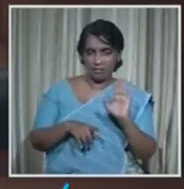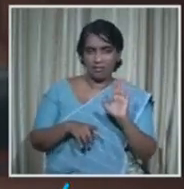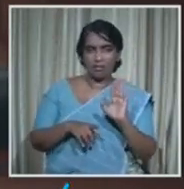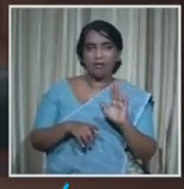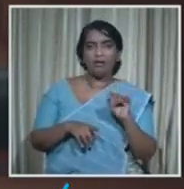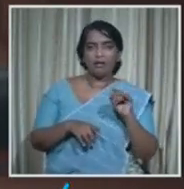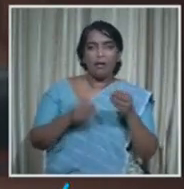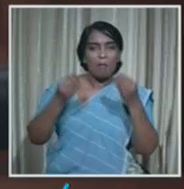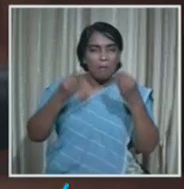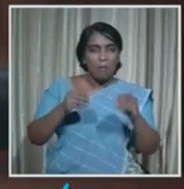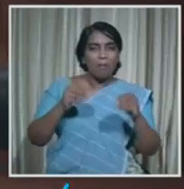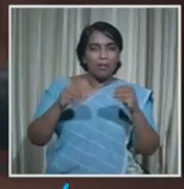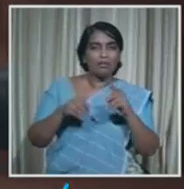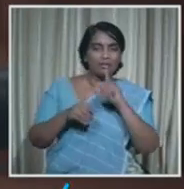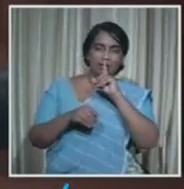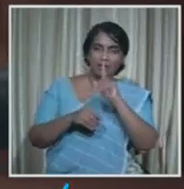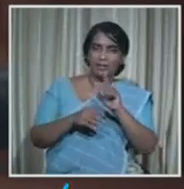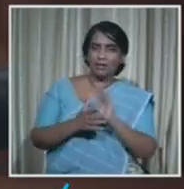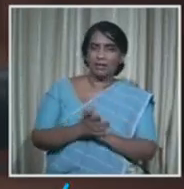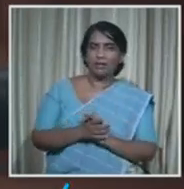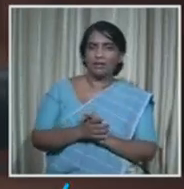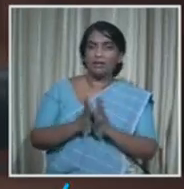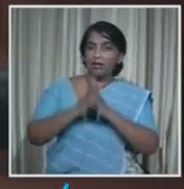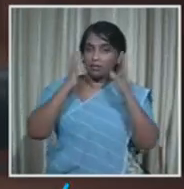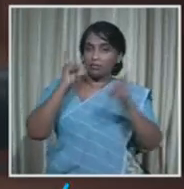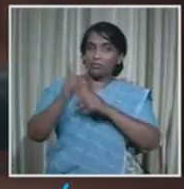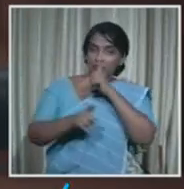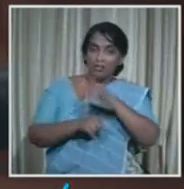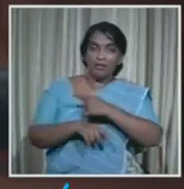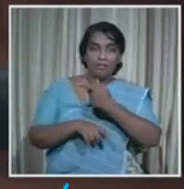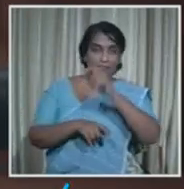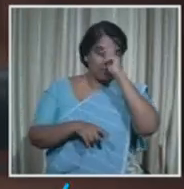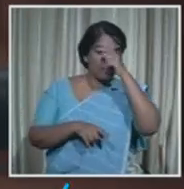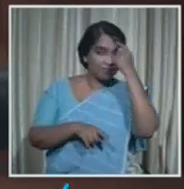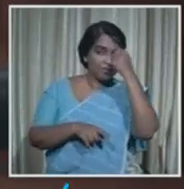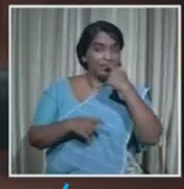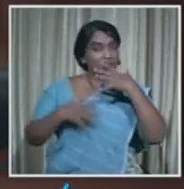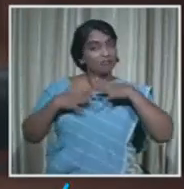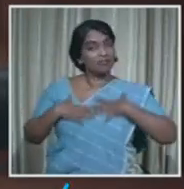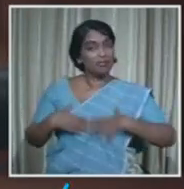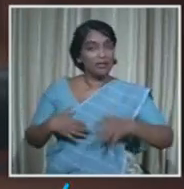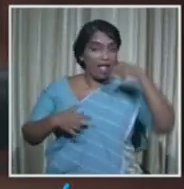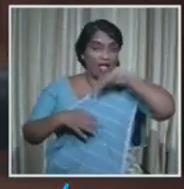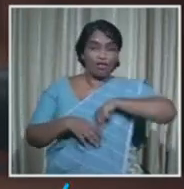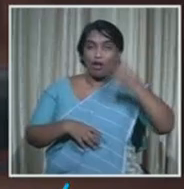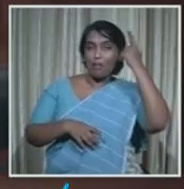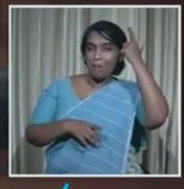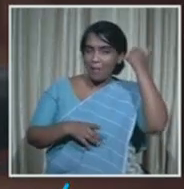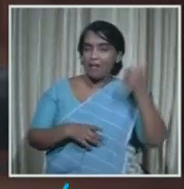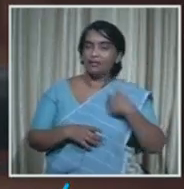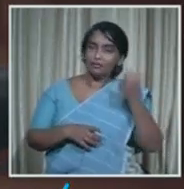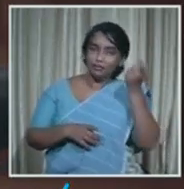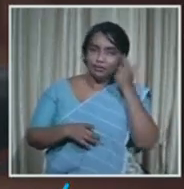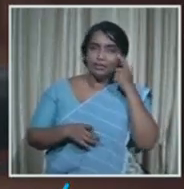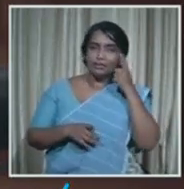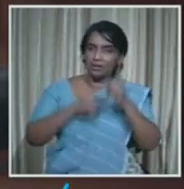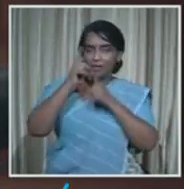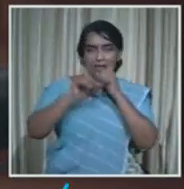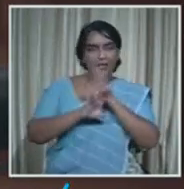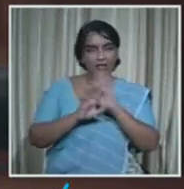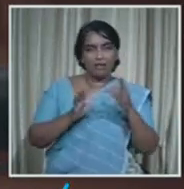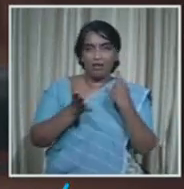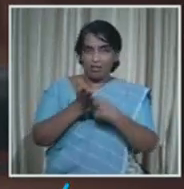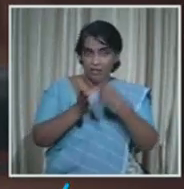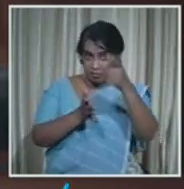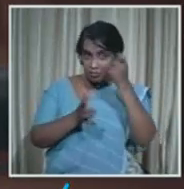නිසා මේ පොඩි පොඩි අර කැලි දායි යන නිසා ඒක ඕනතරම් කතා කරලා ඇස්ති මහතුරුන්ගේ හරිද සුදු වැඳගෙන කළු ඉන්නේ කවුද කියලා හරිද ඒ ගැන මම කතා කරන්නේ නැහැ රොහිත ඔබ